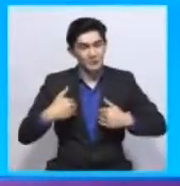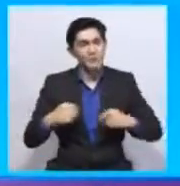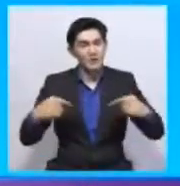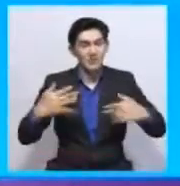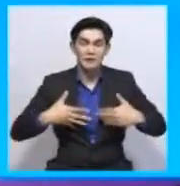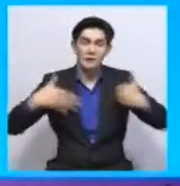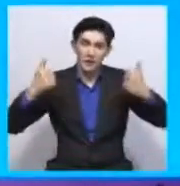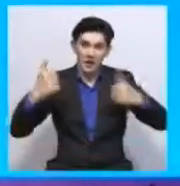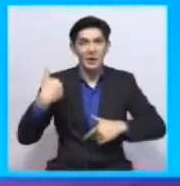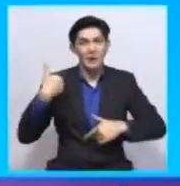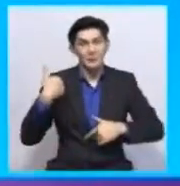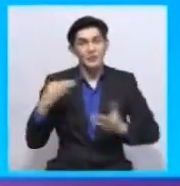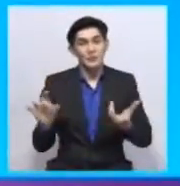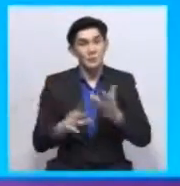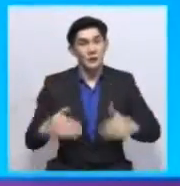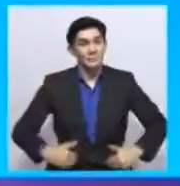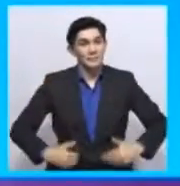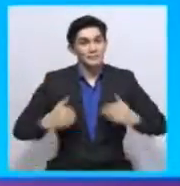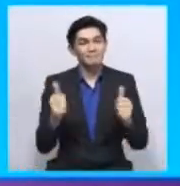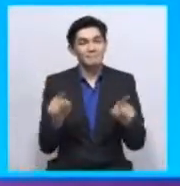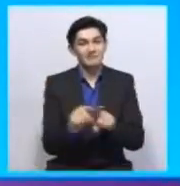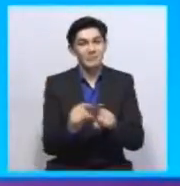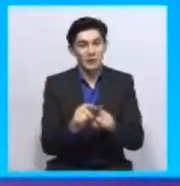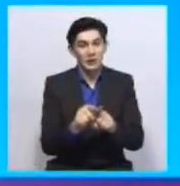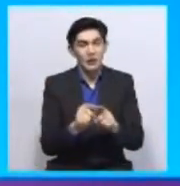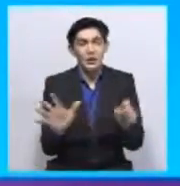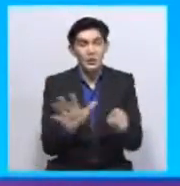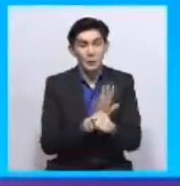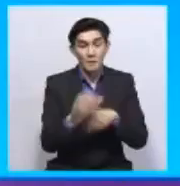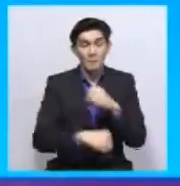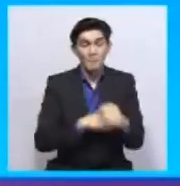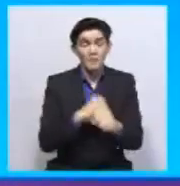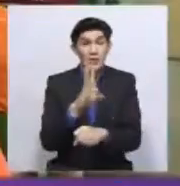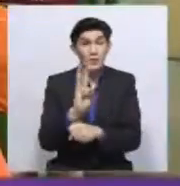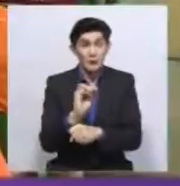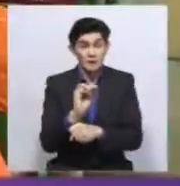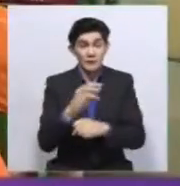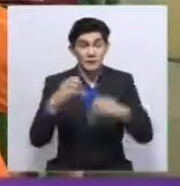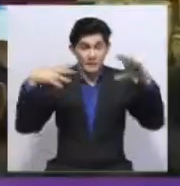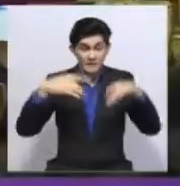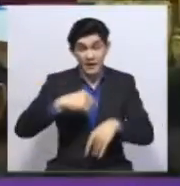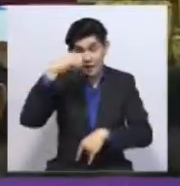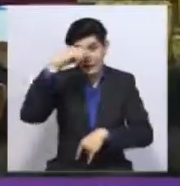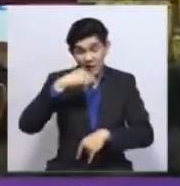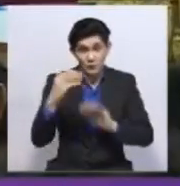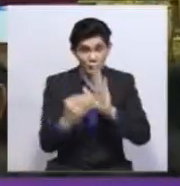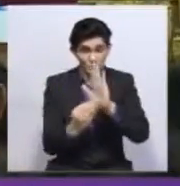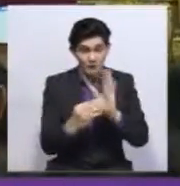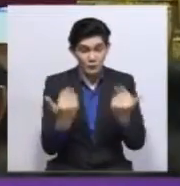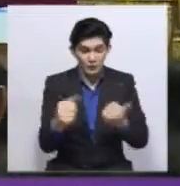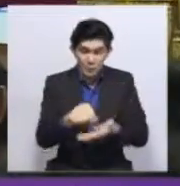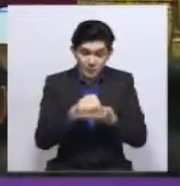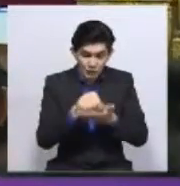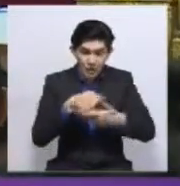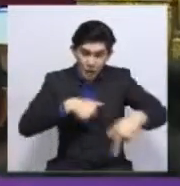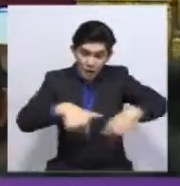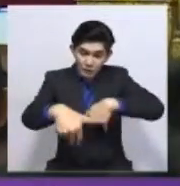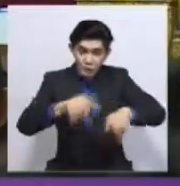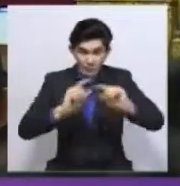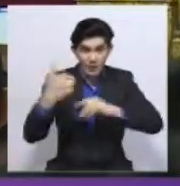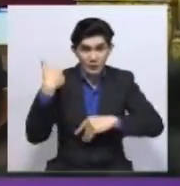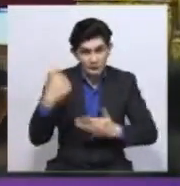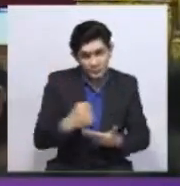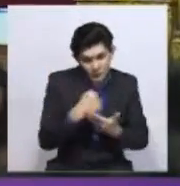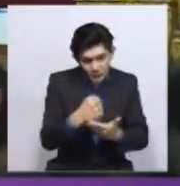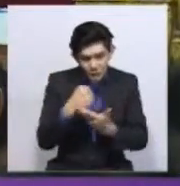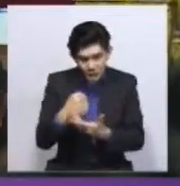อดภัยและมีคุณภาพชีวิตที่ดีขึ้นค่ะทั้งนี้ในโอกาสครบรอบ60ปีการไฟฟ้านครหลวงมีบริการชุมชนตามโครง